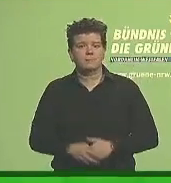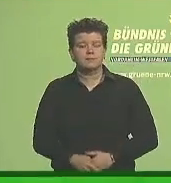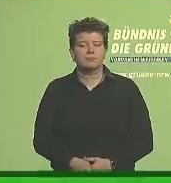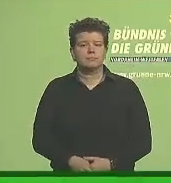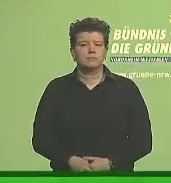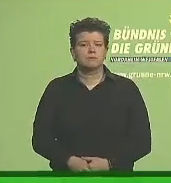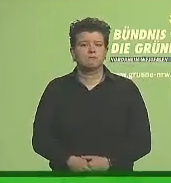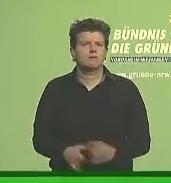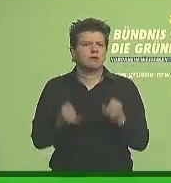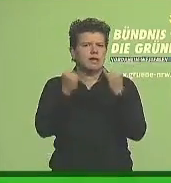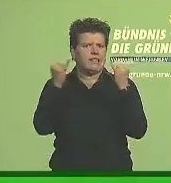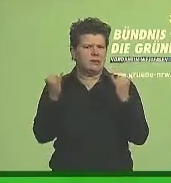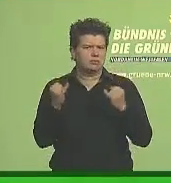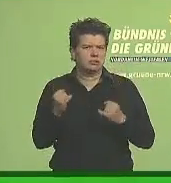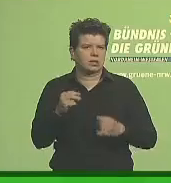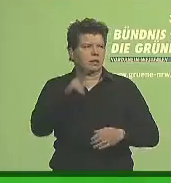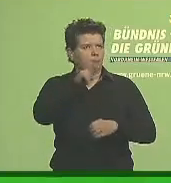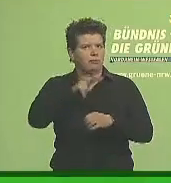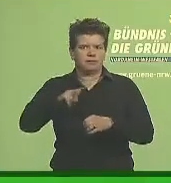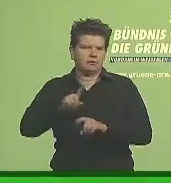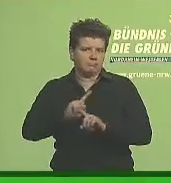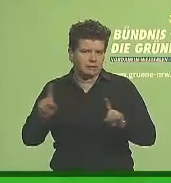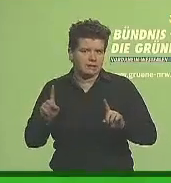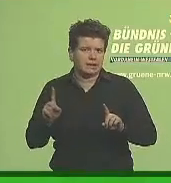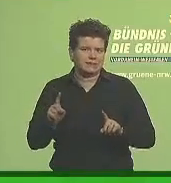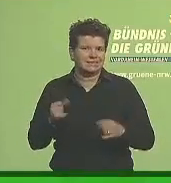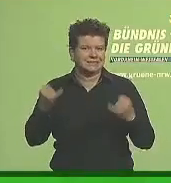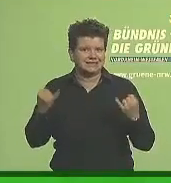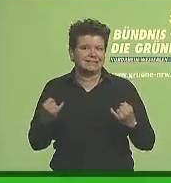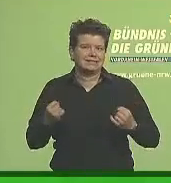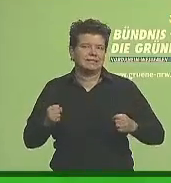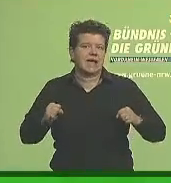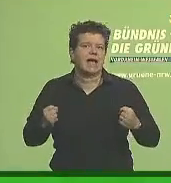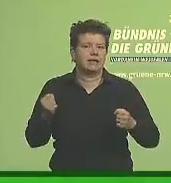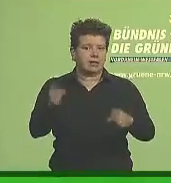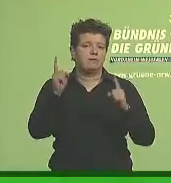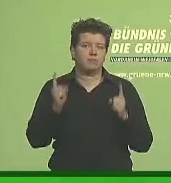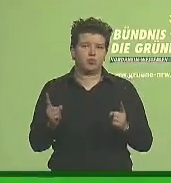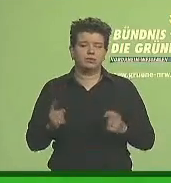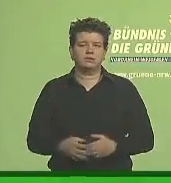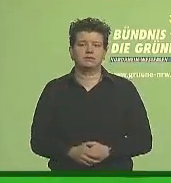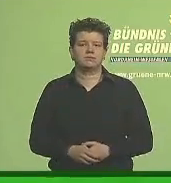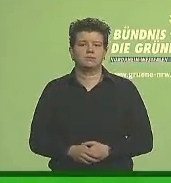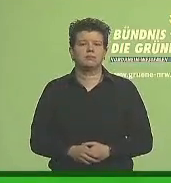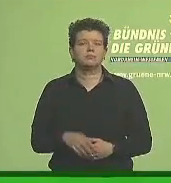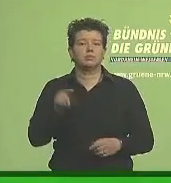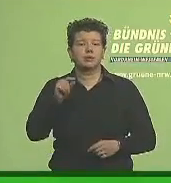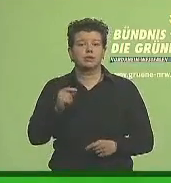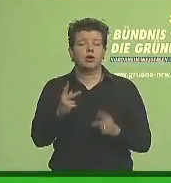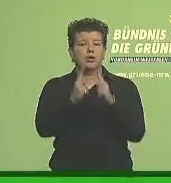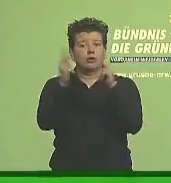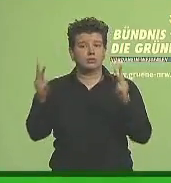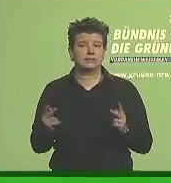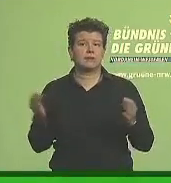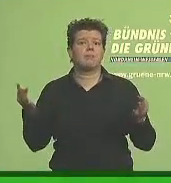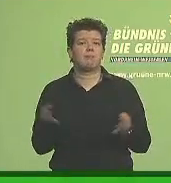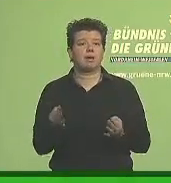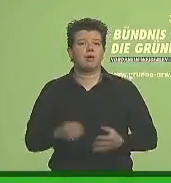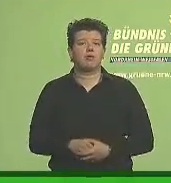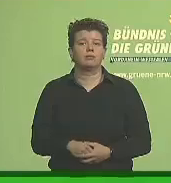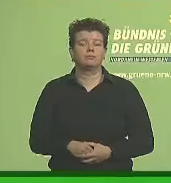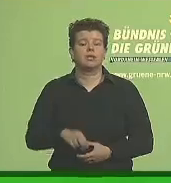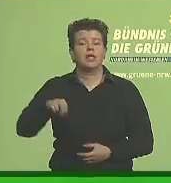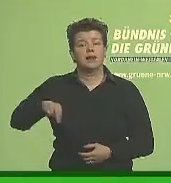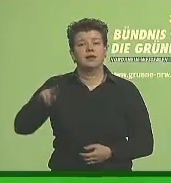vielleicht wollen. Aber die Investitionen müssen jetzt kommen und die Rahmenbedingungen dafür müssen gestaltet werden. Nordrhein-Westfalen ist nämlich ein